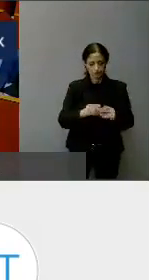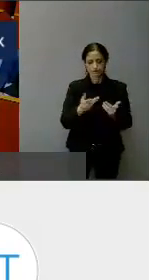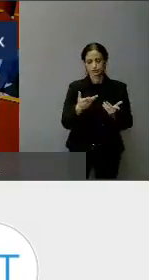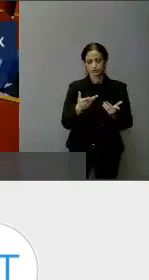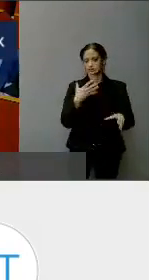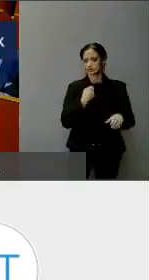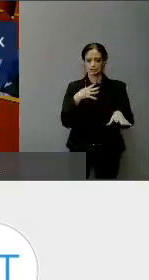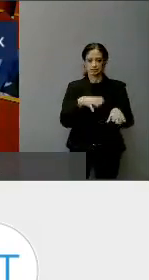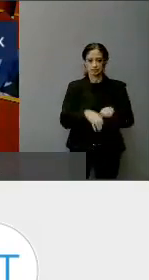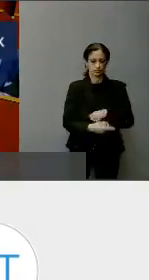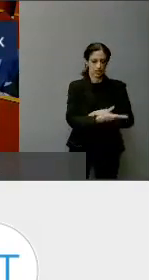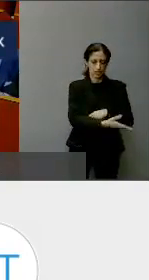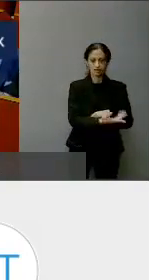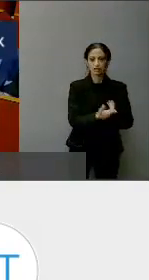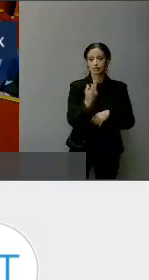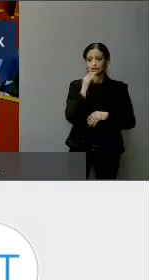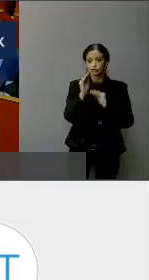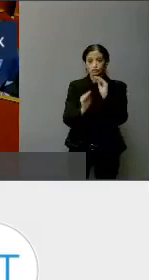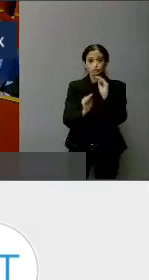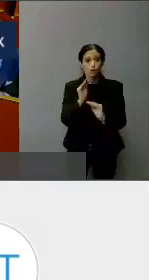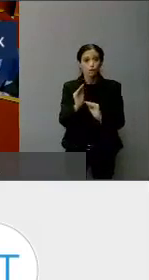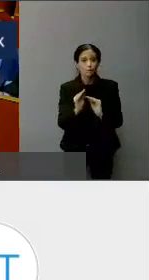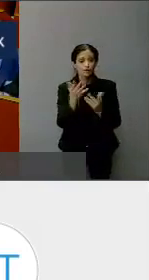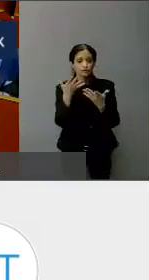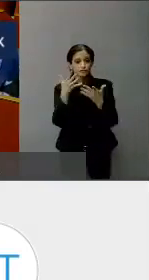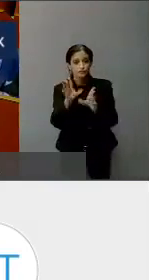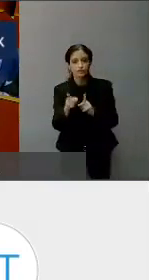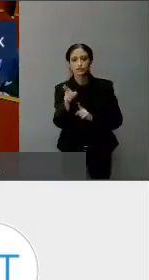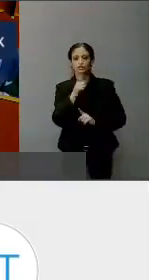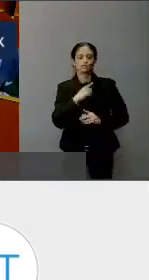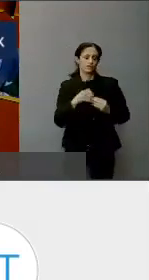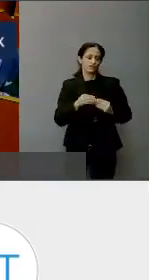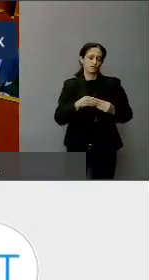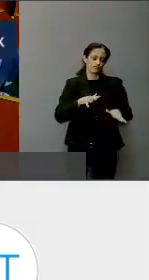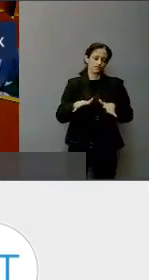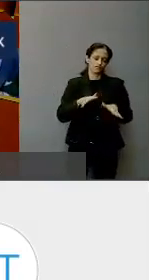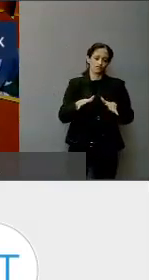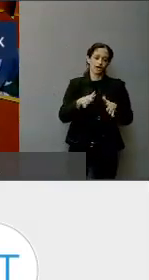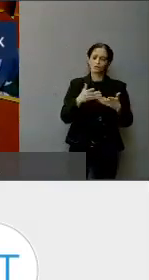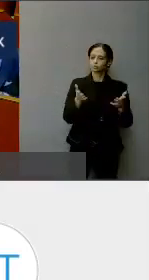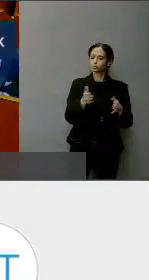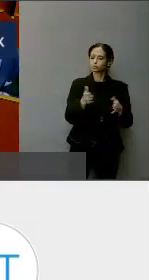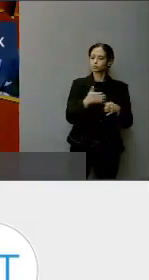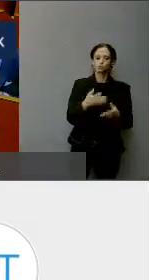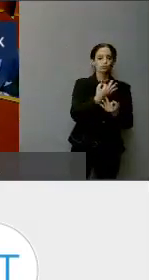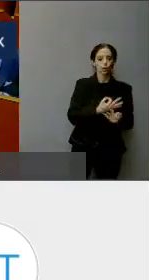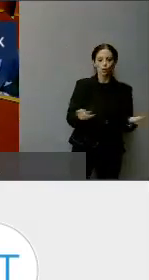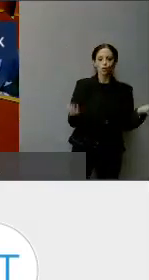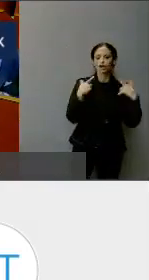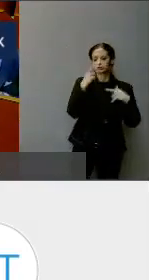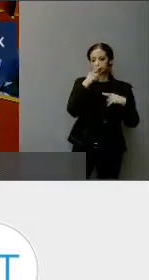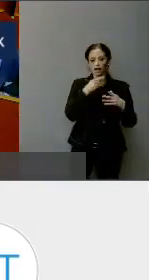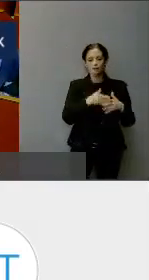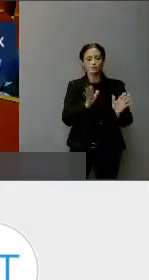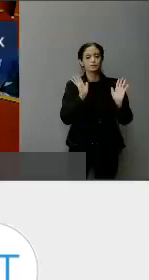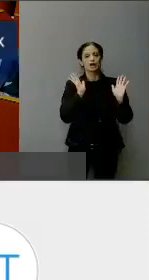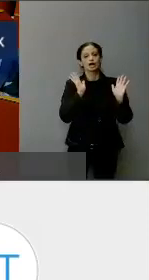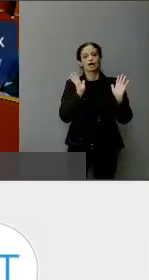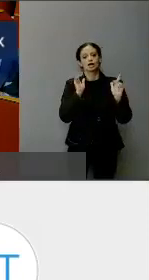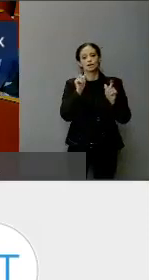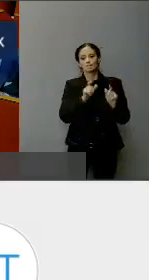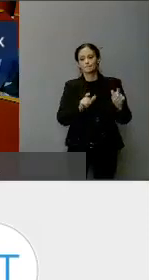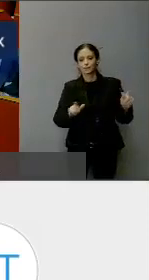una mia interrogazione avete detto che avete fatto tutto quello che era normale tutto quello che era giusto ma ahimé le persone